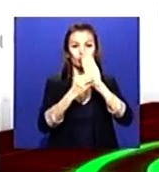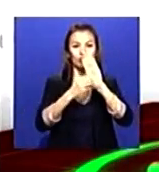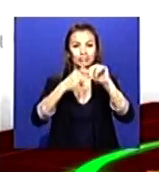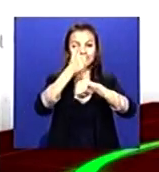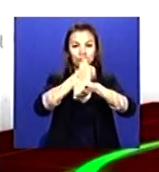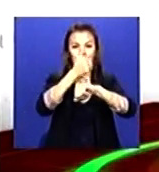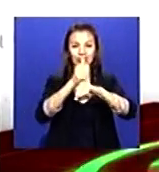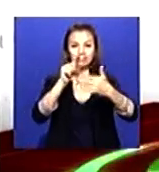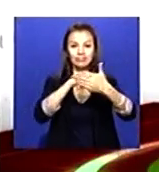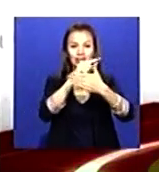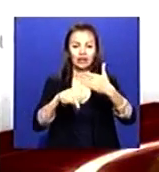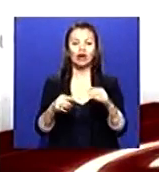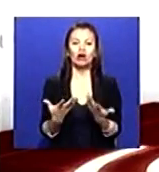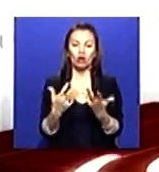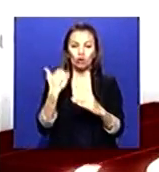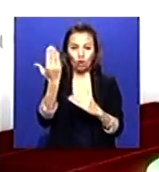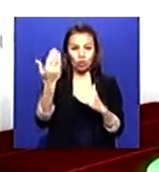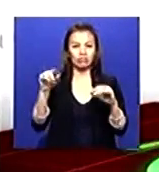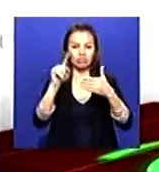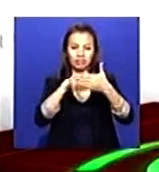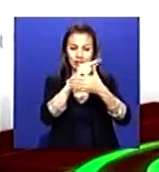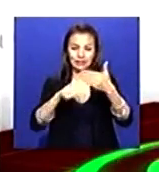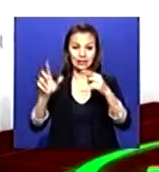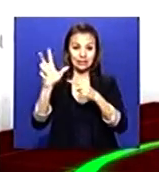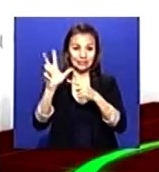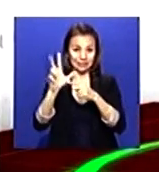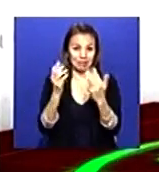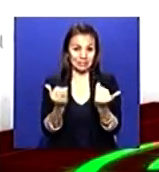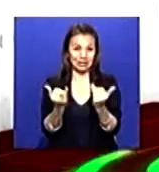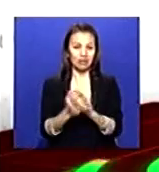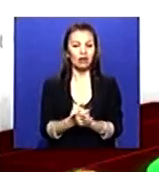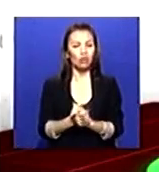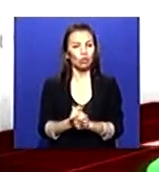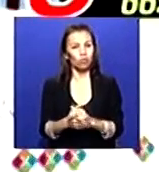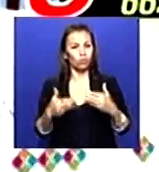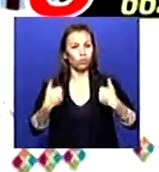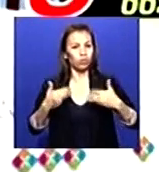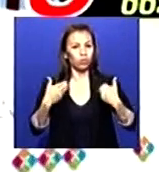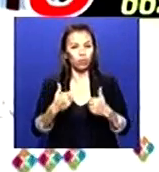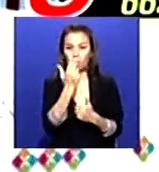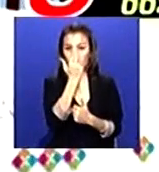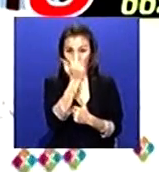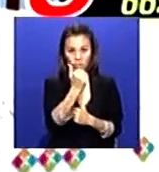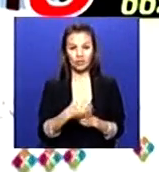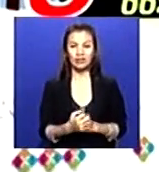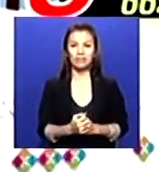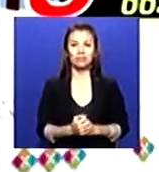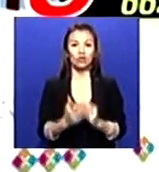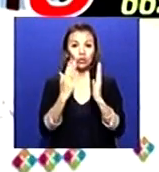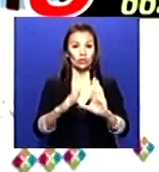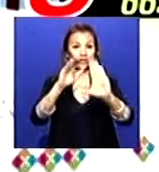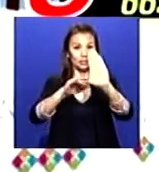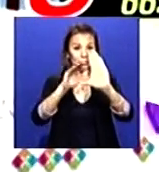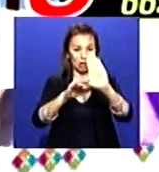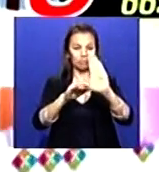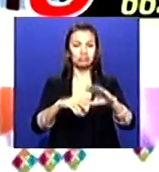มีการเลือกตั้งในวันที่3มีนาคมนี้นะคะซึ่งการหาเสียงก็เป็นไปอย่างเข้มข้นค่ะผู้สมัครผู้ว่ากทม.นะคะ